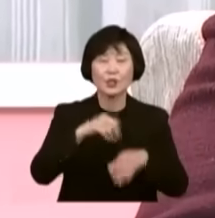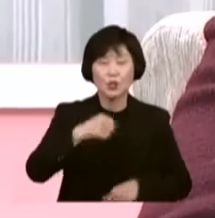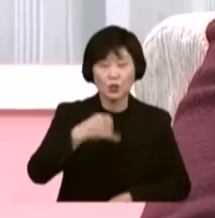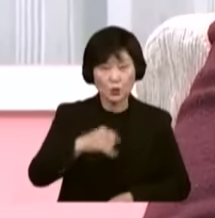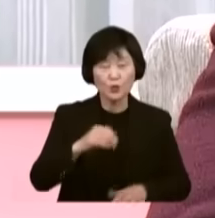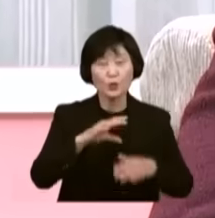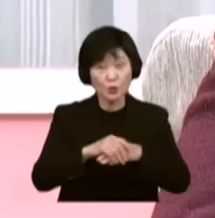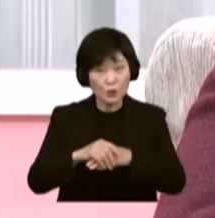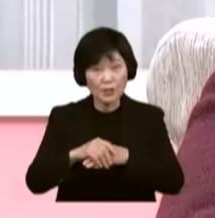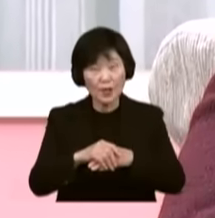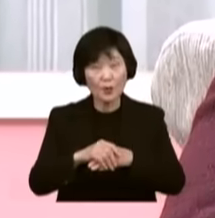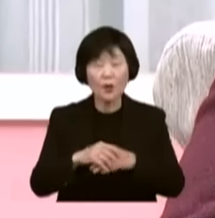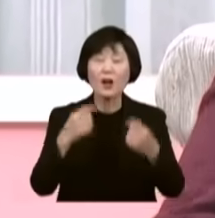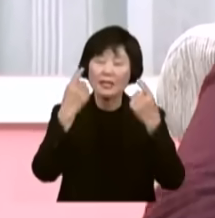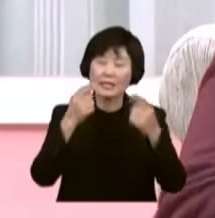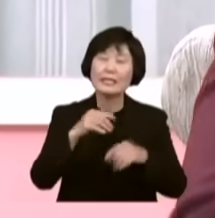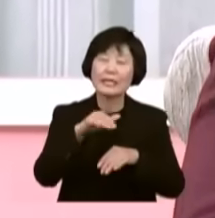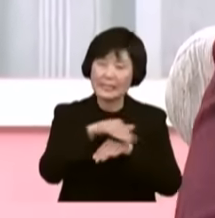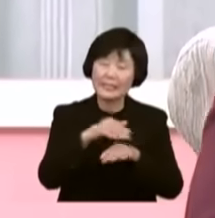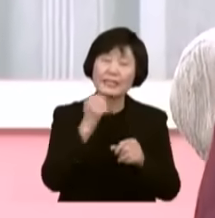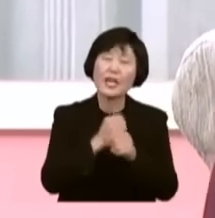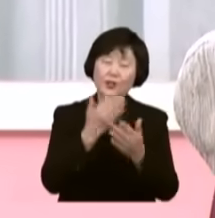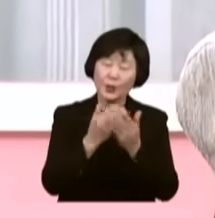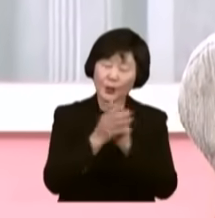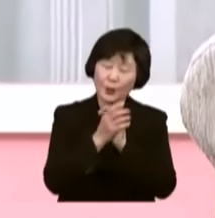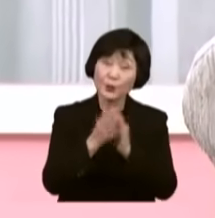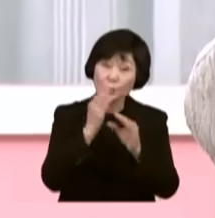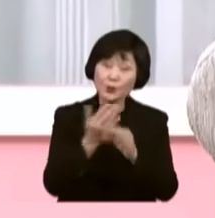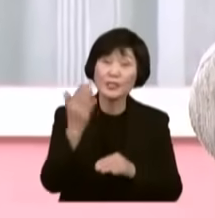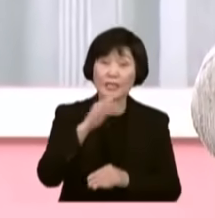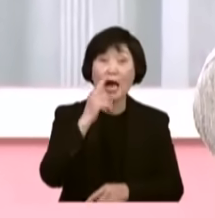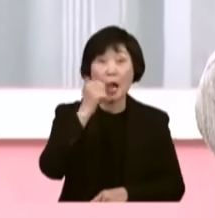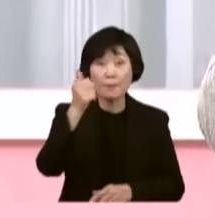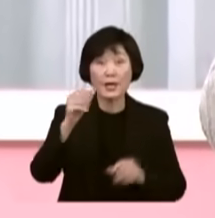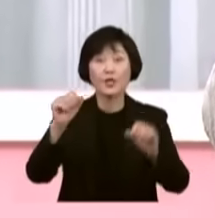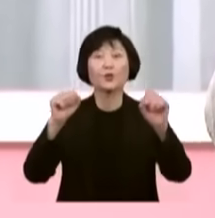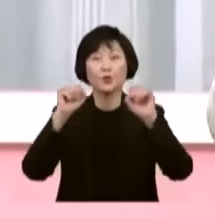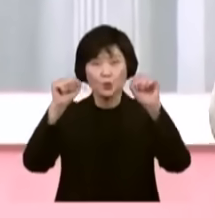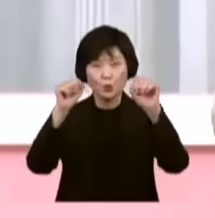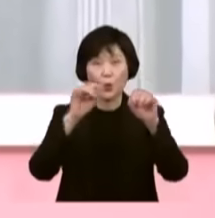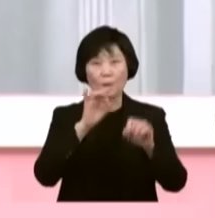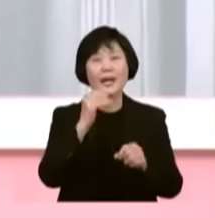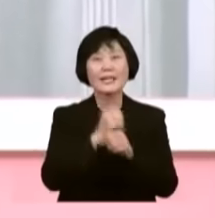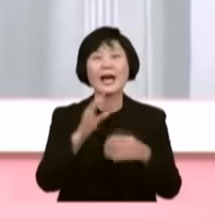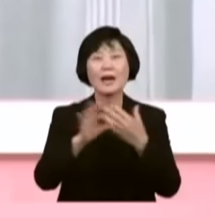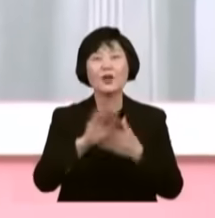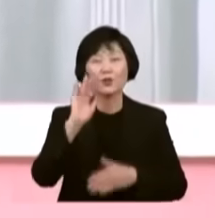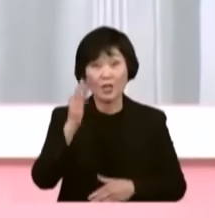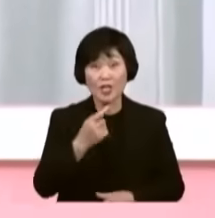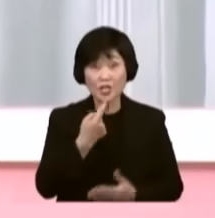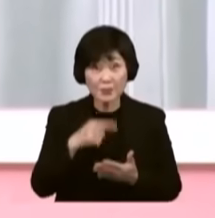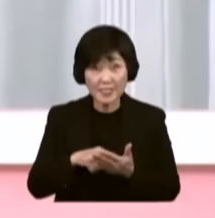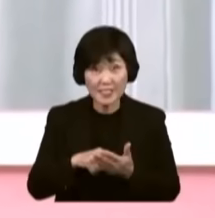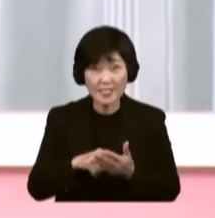열심히 기도 중이니까 아빠는 운동만 하면 돼. 쉽지? 영원한 나의 멘토,